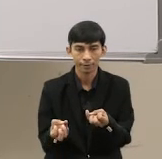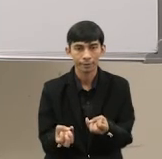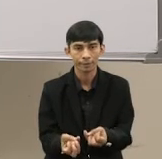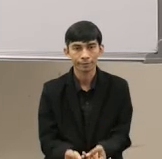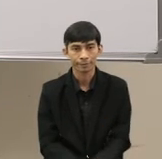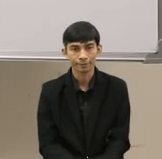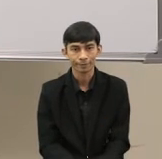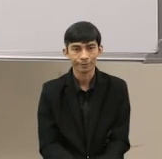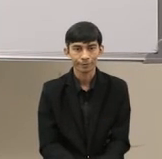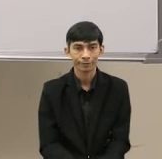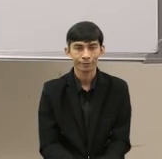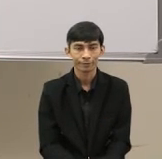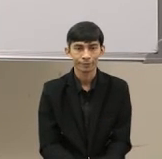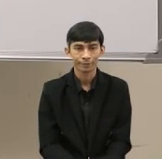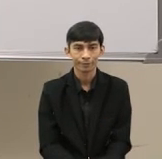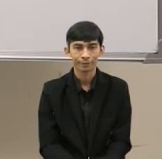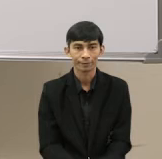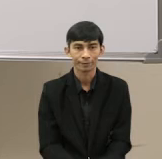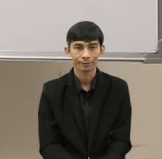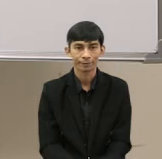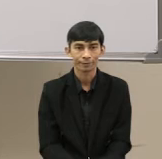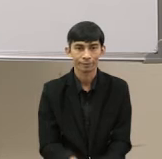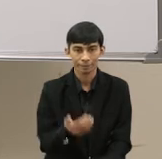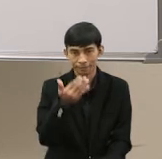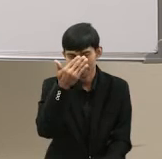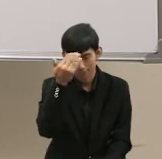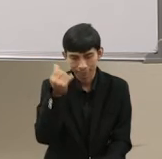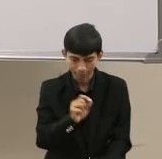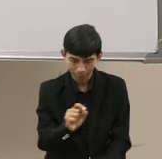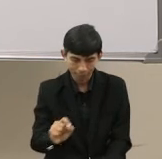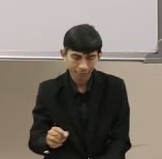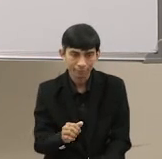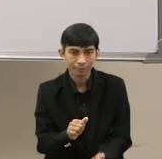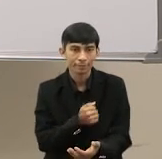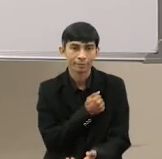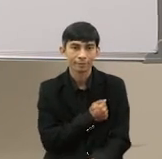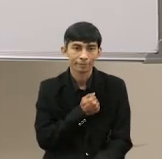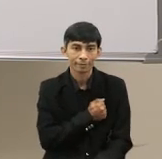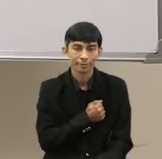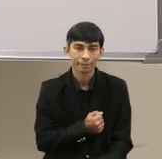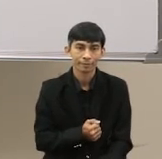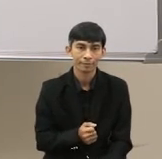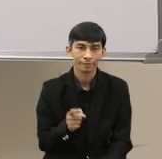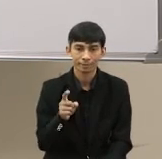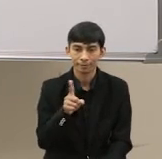ờ, mày mày sầu tiền á, sầm tô tá ba sầu